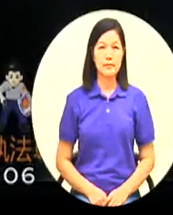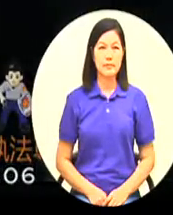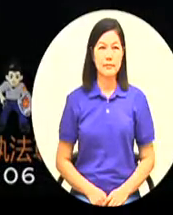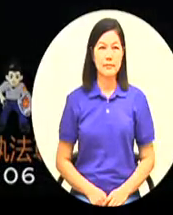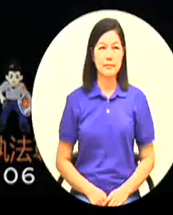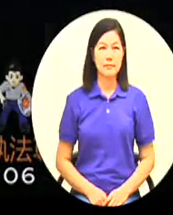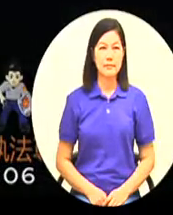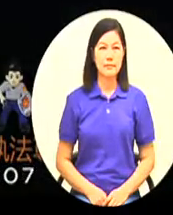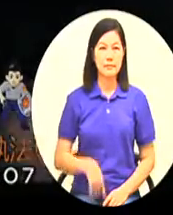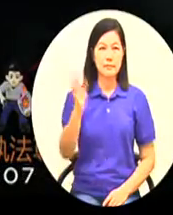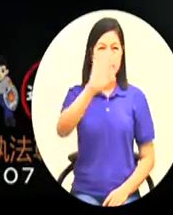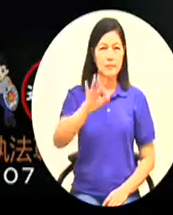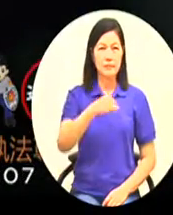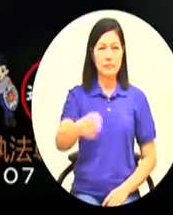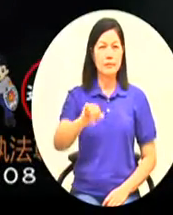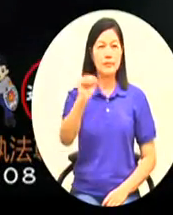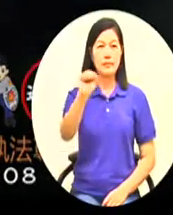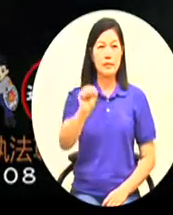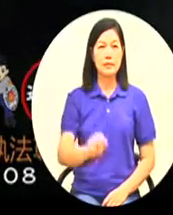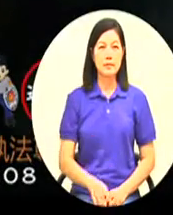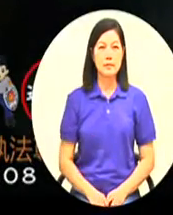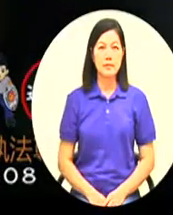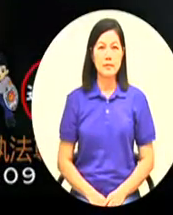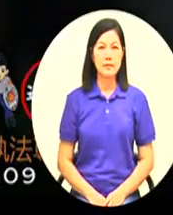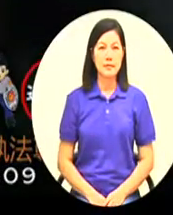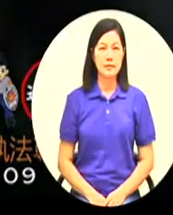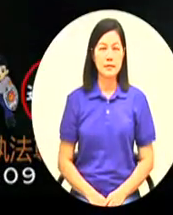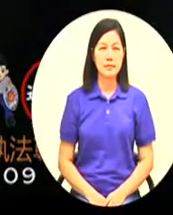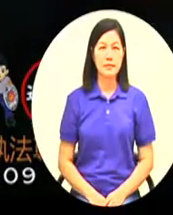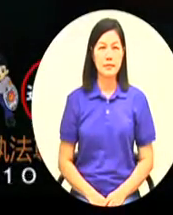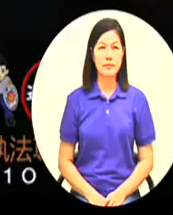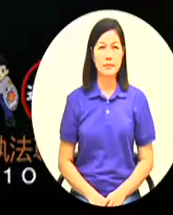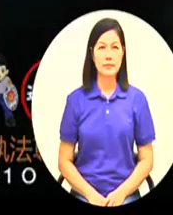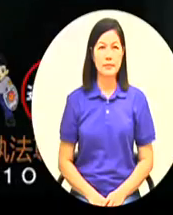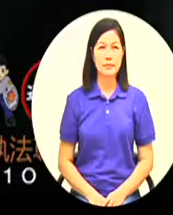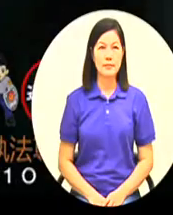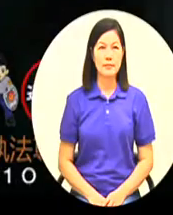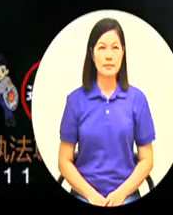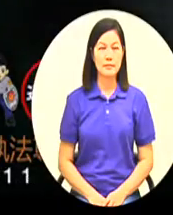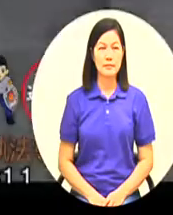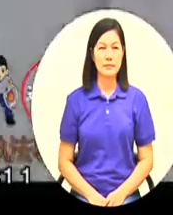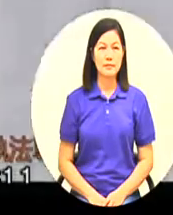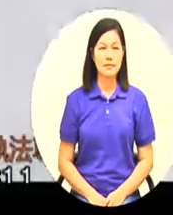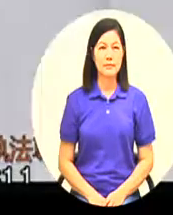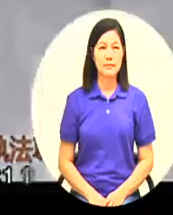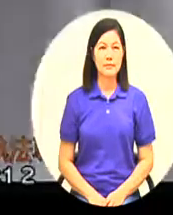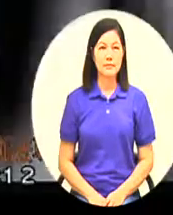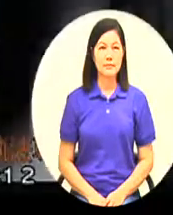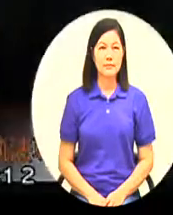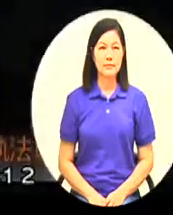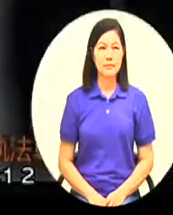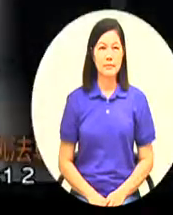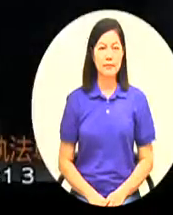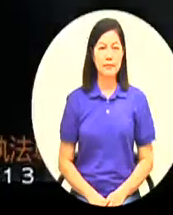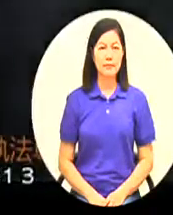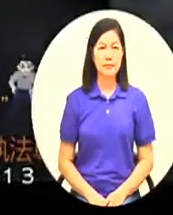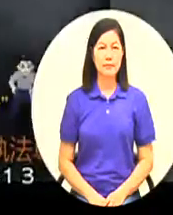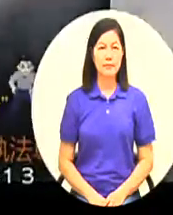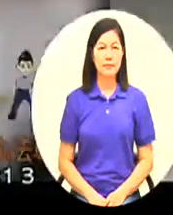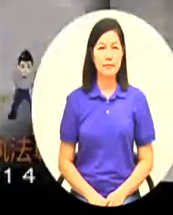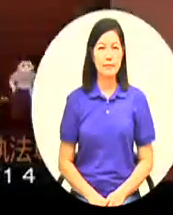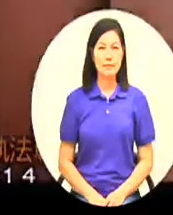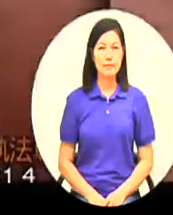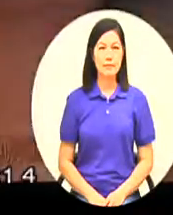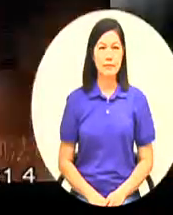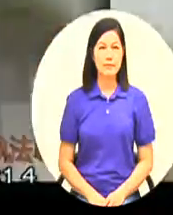太多，没有，不用那么嚣张。不用嚣张啊！ 去找客人。 不要嚣张， 来啊！不认你啊！ 来，好，你